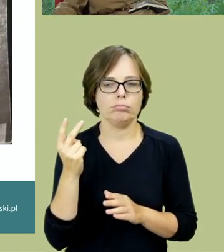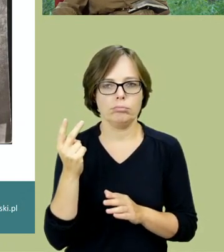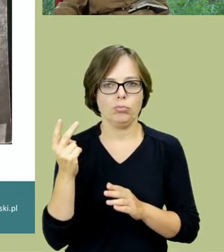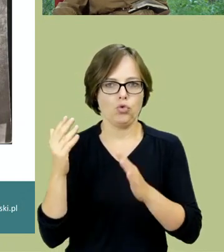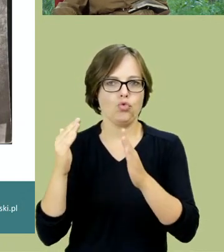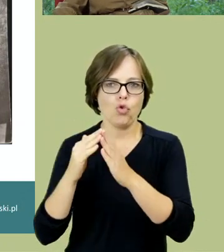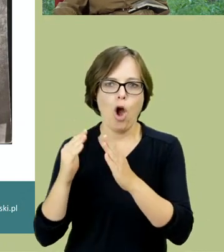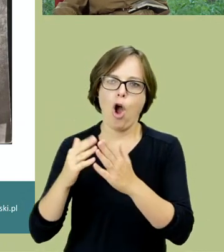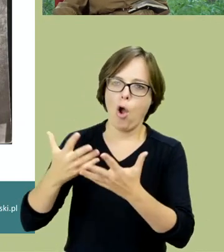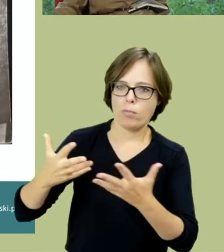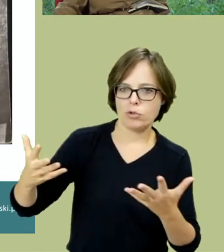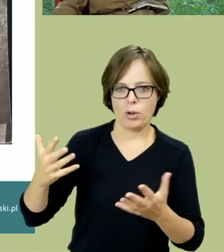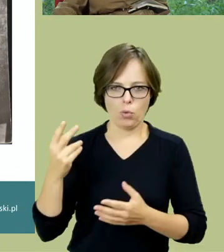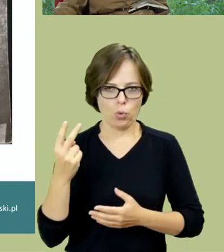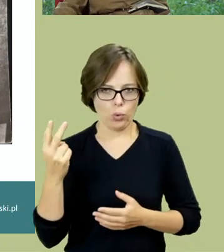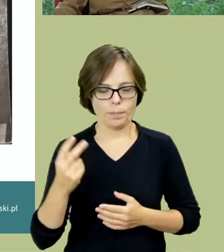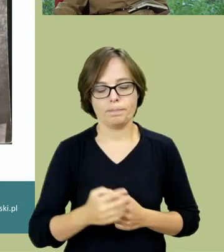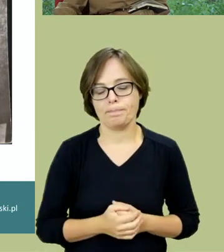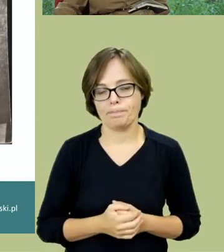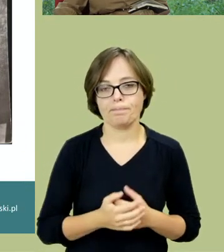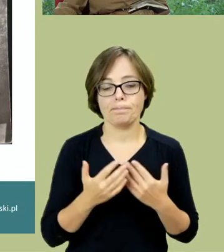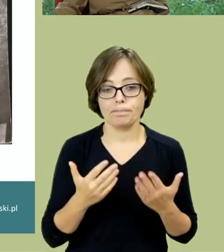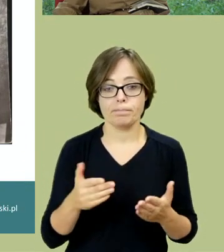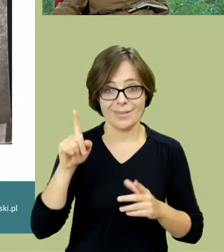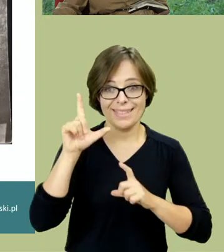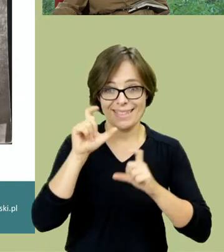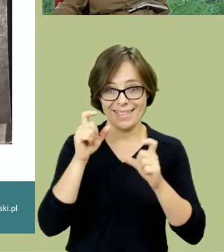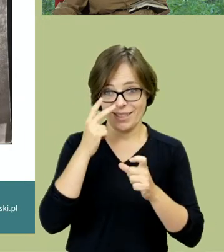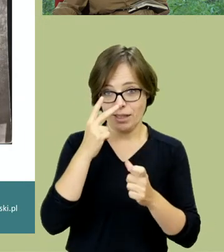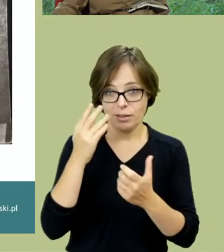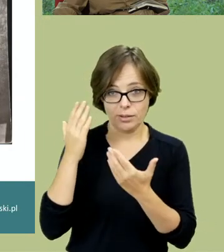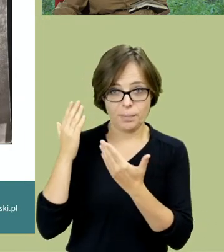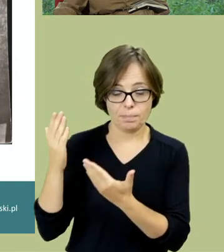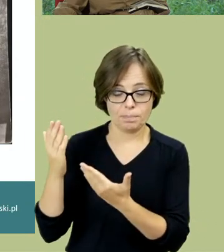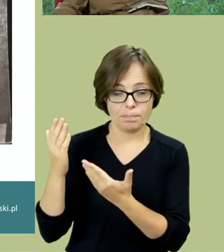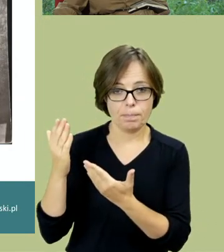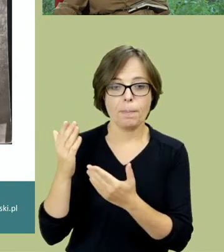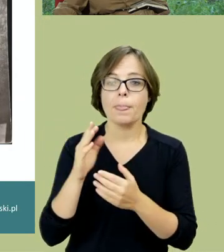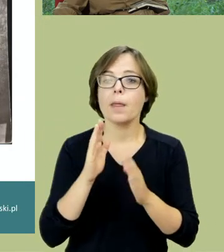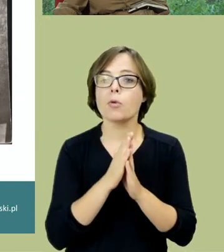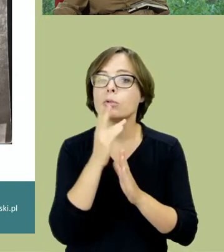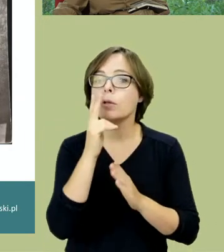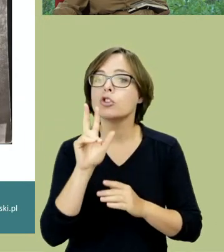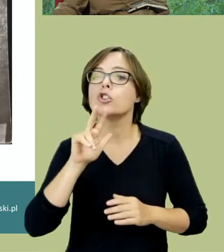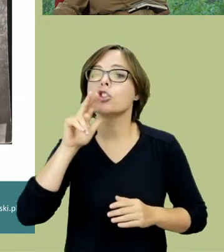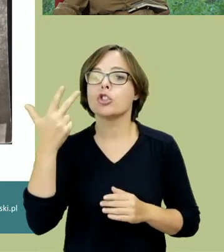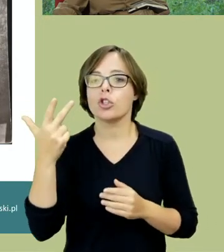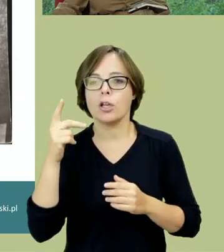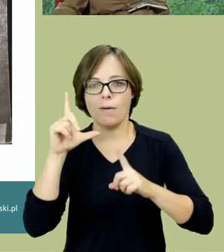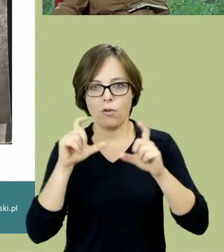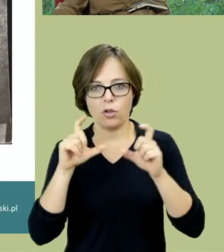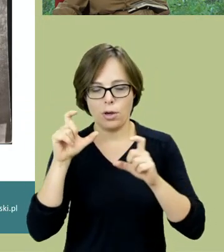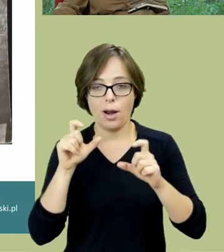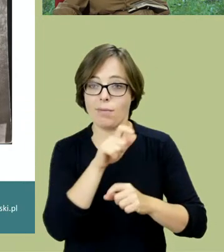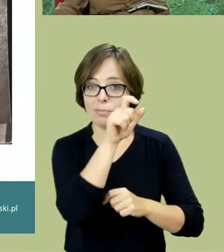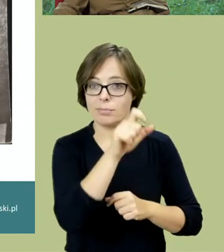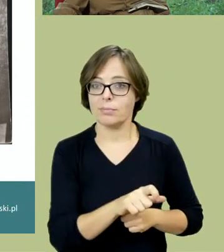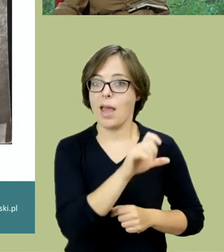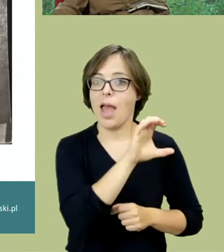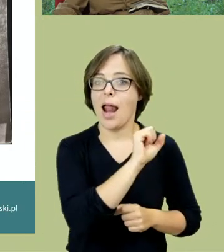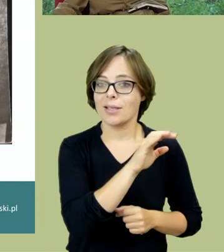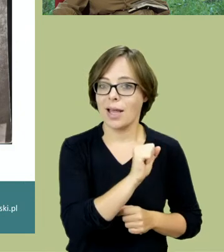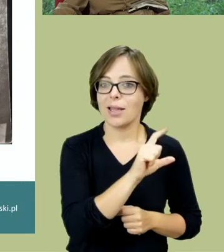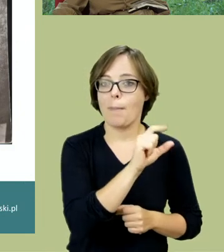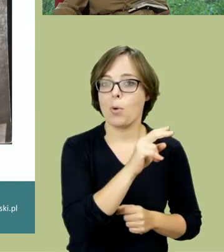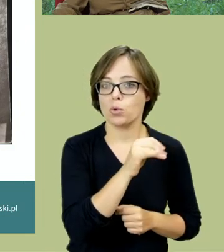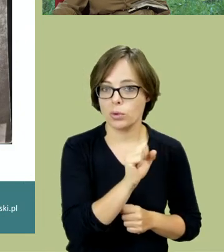posiadłość. I tutaj na zdjęciu proszę spojrzeć na trzecią fotografię Aleksandry Piłsudskiej i Zofii